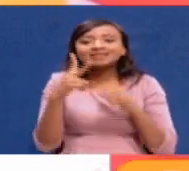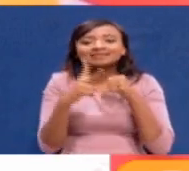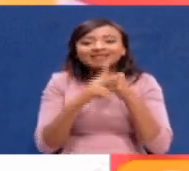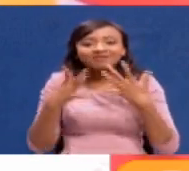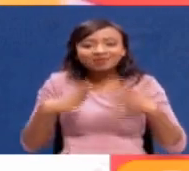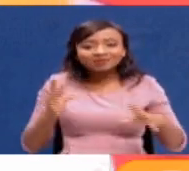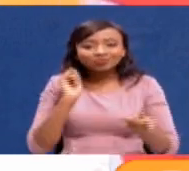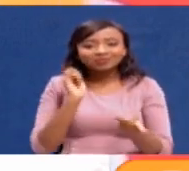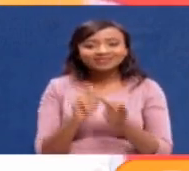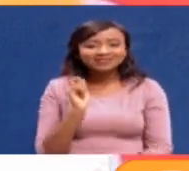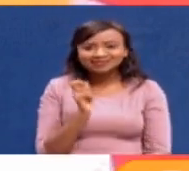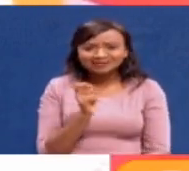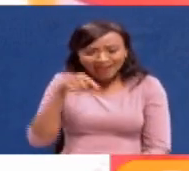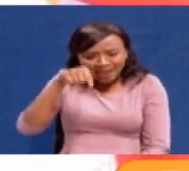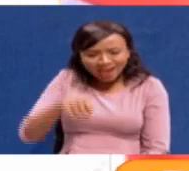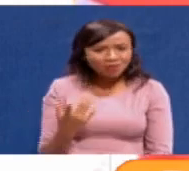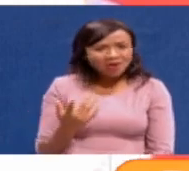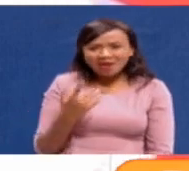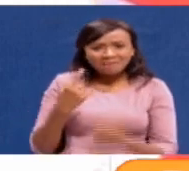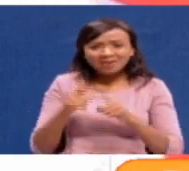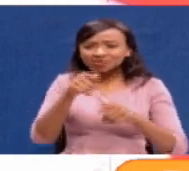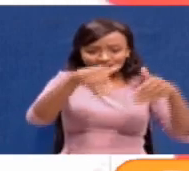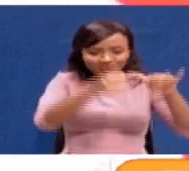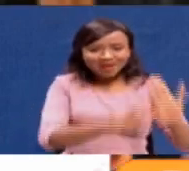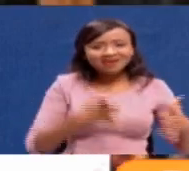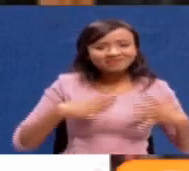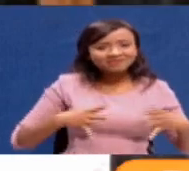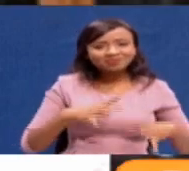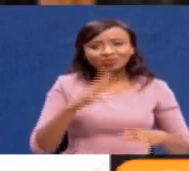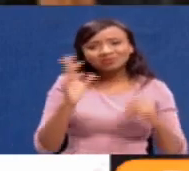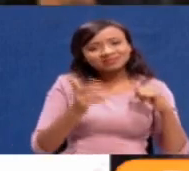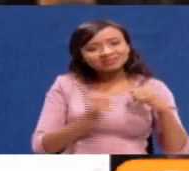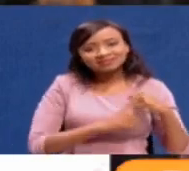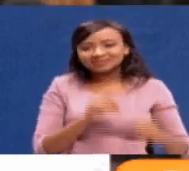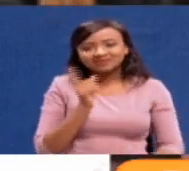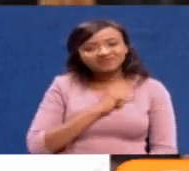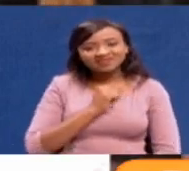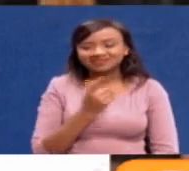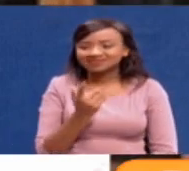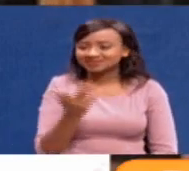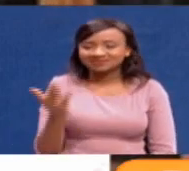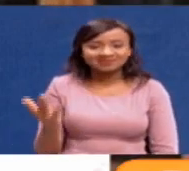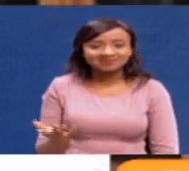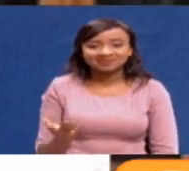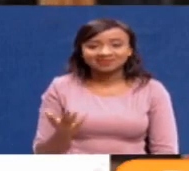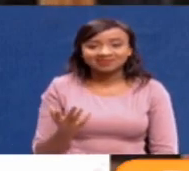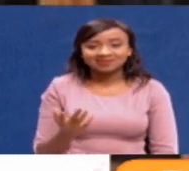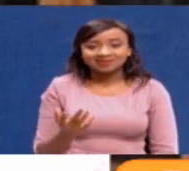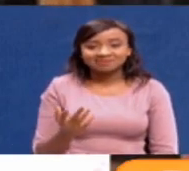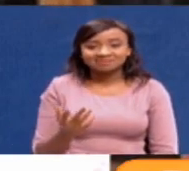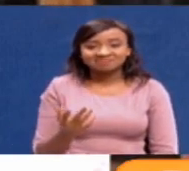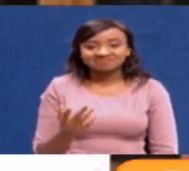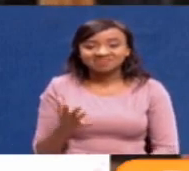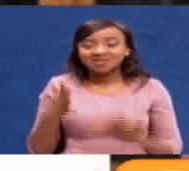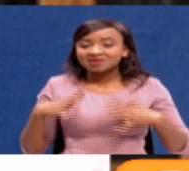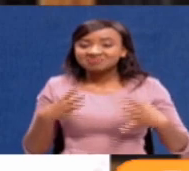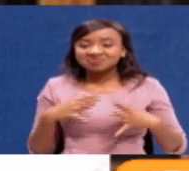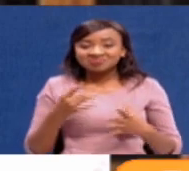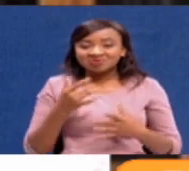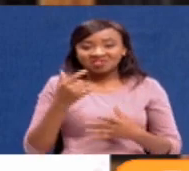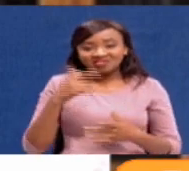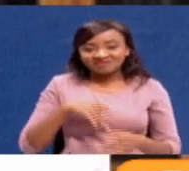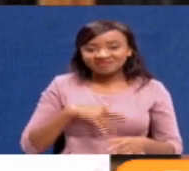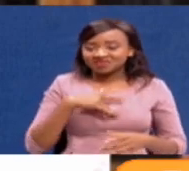7 people. Yet mshazika watu 6. Hii inadaiwa kuchangiwa na maisha ya undugu kufana na